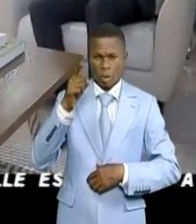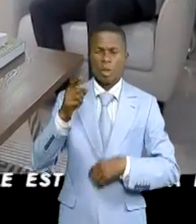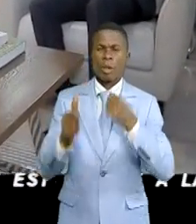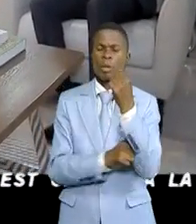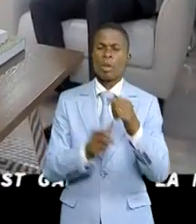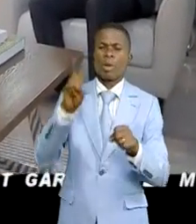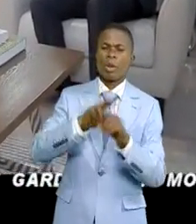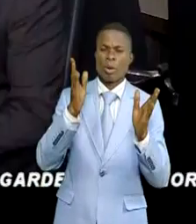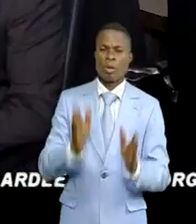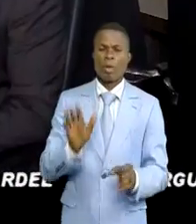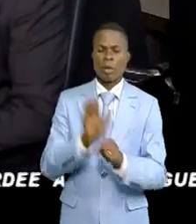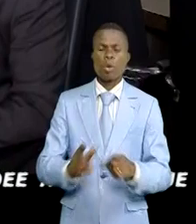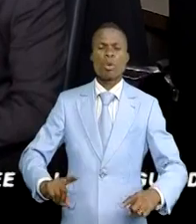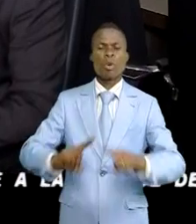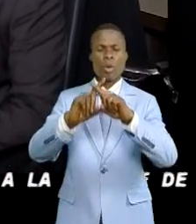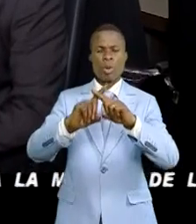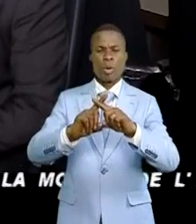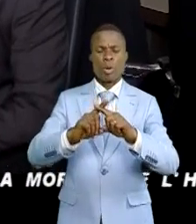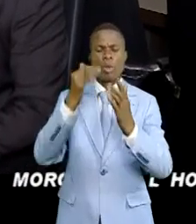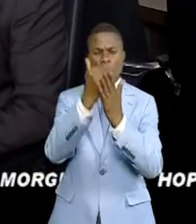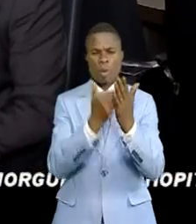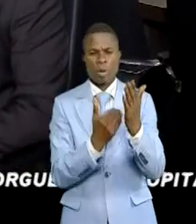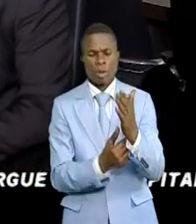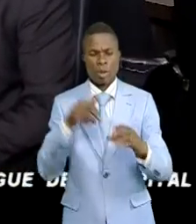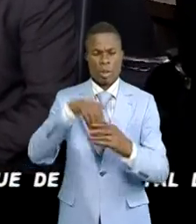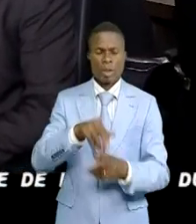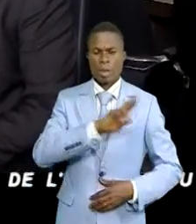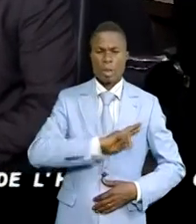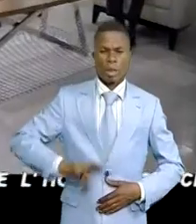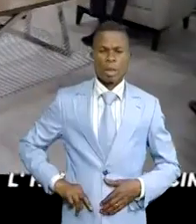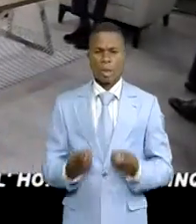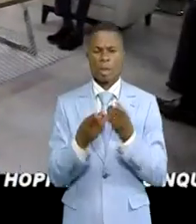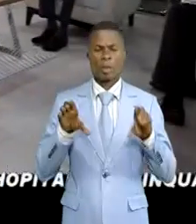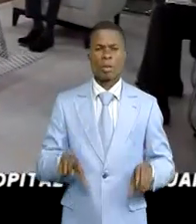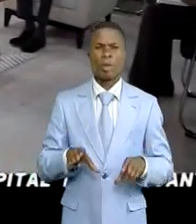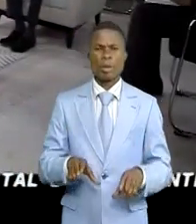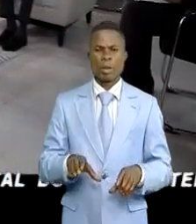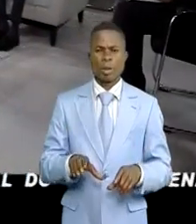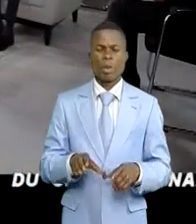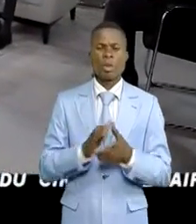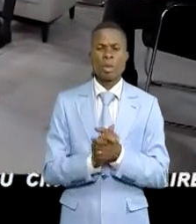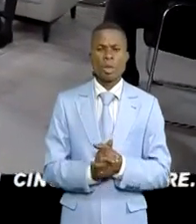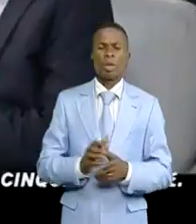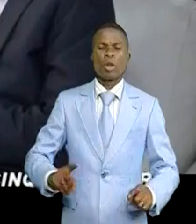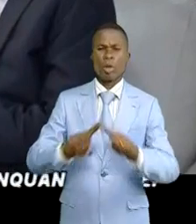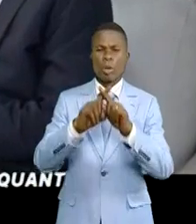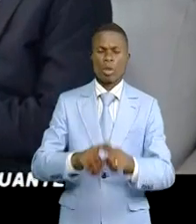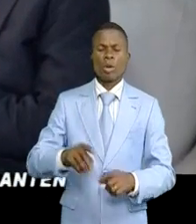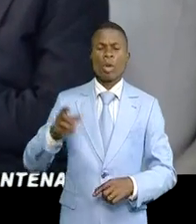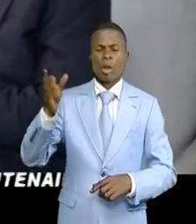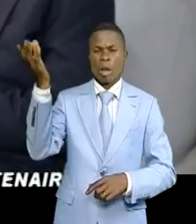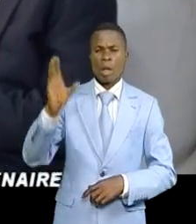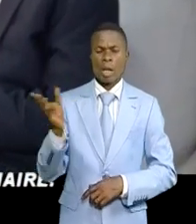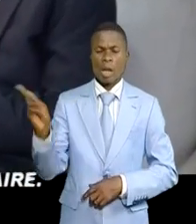victimes des différents conflits enregistrés en République démocratique du Congo, allusion faite ici au conflit de Kamuina-Nsapu,